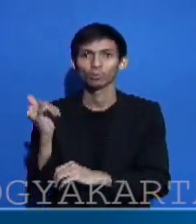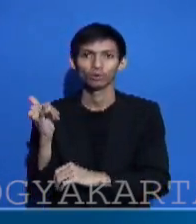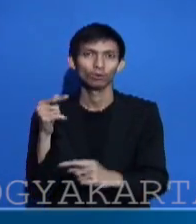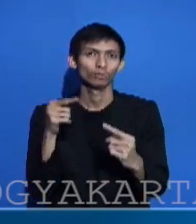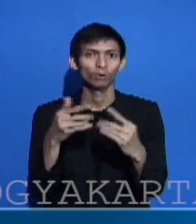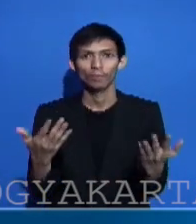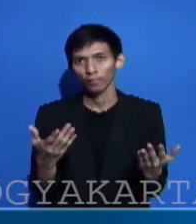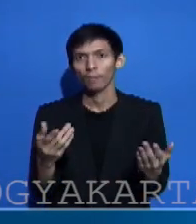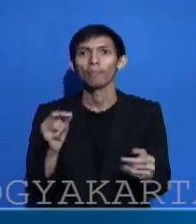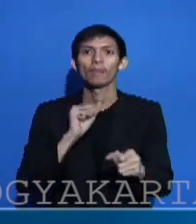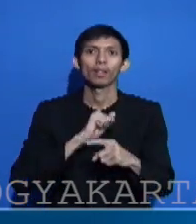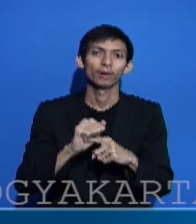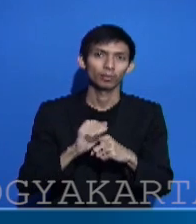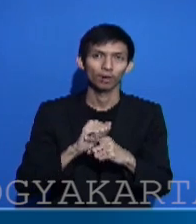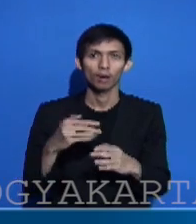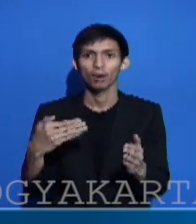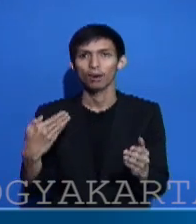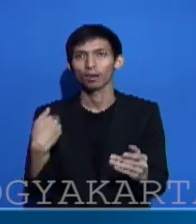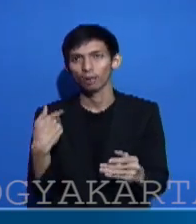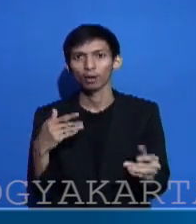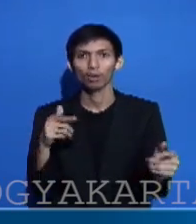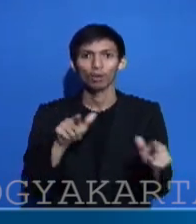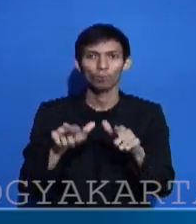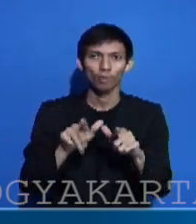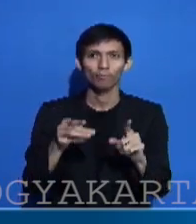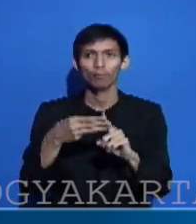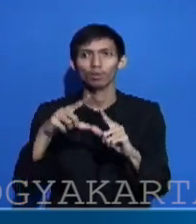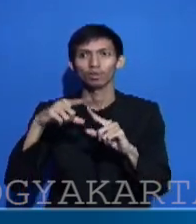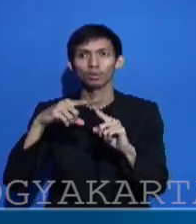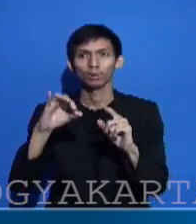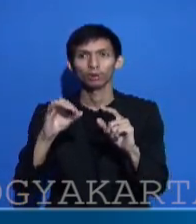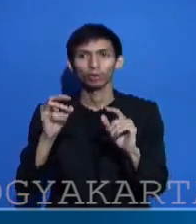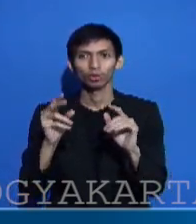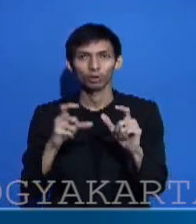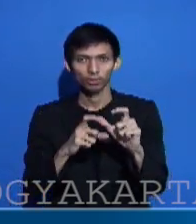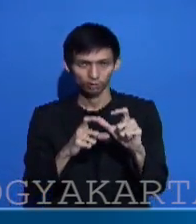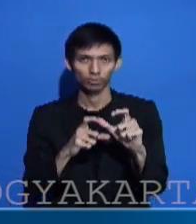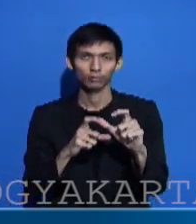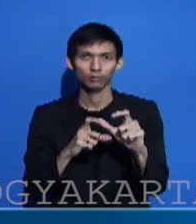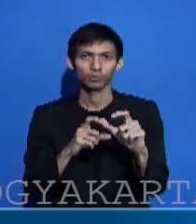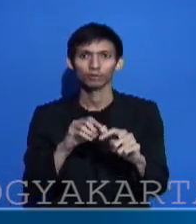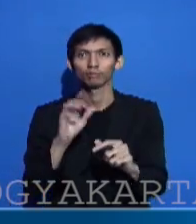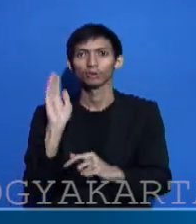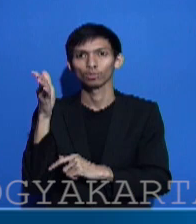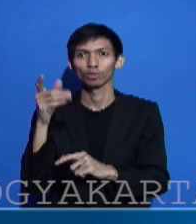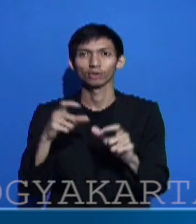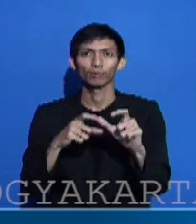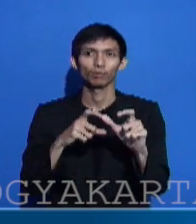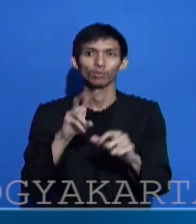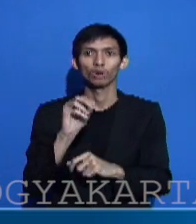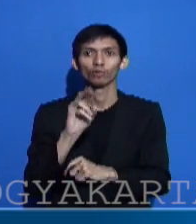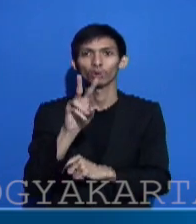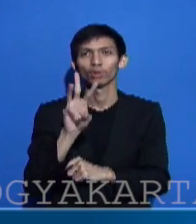pemanasan digelarnya turnamen tingkat nasional Batu Retno Super Series pada September 2023. Ajang ini juga menjadi